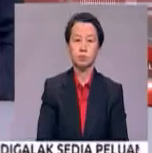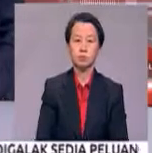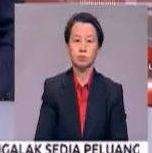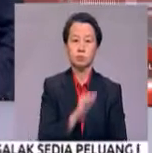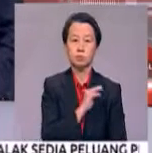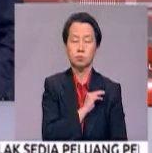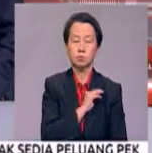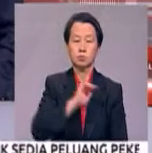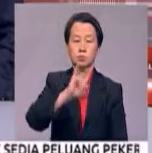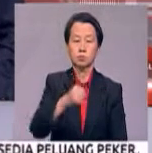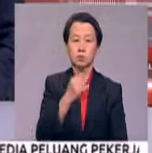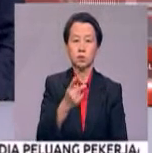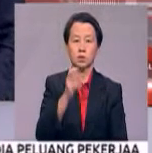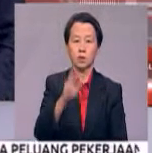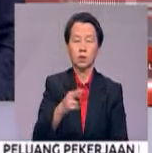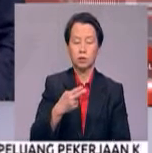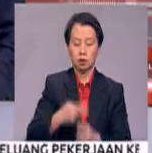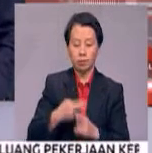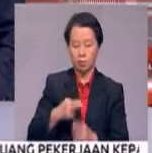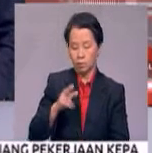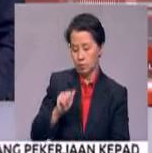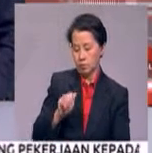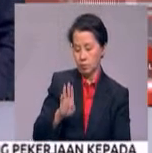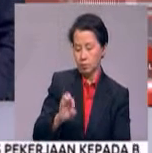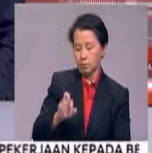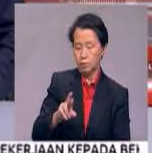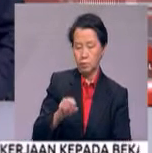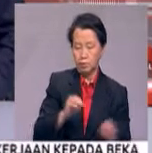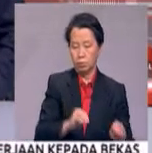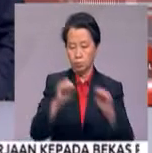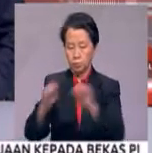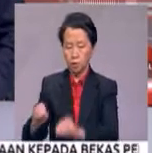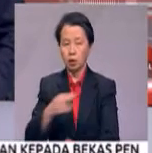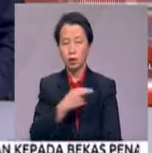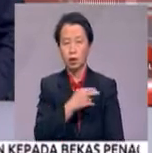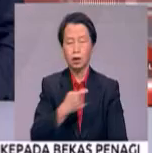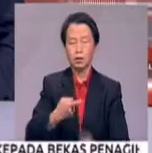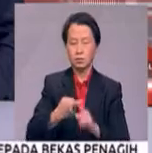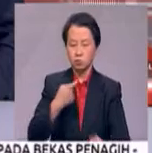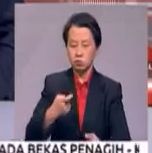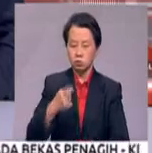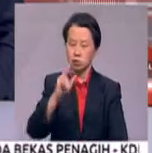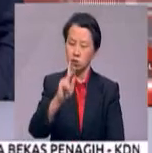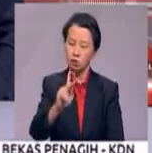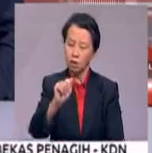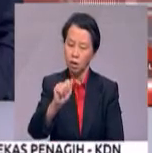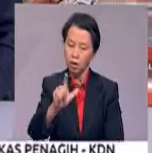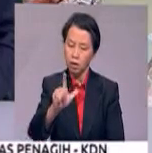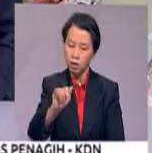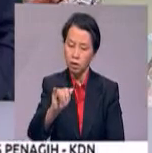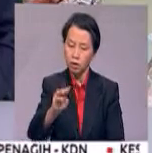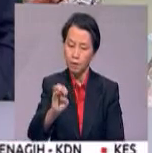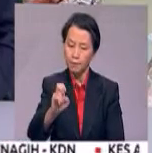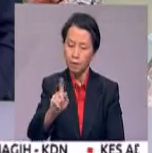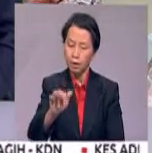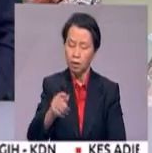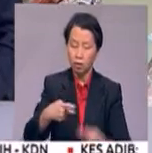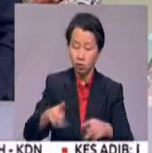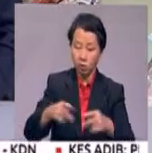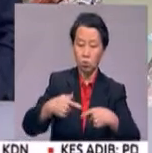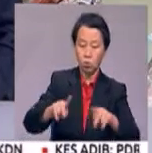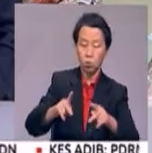Menteri Kerja Raya Baru Bian melihat pemindahan ibu negara Indonesia dari Jakarta ke Kalimantan berpotensi membuka